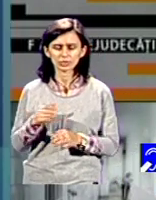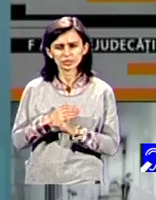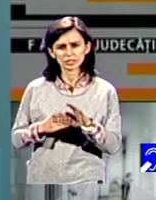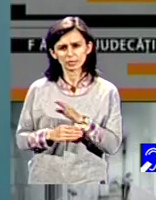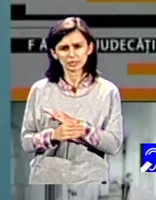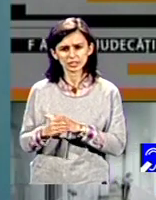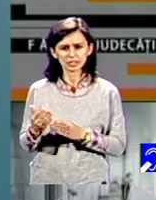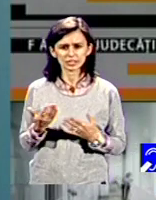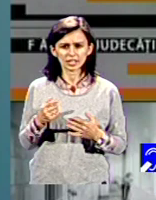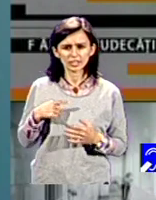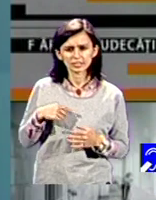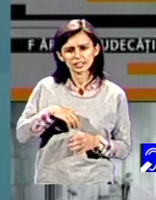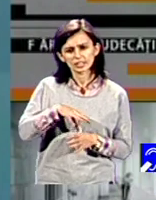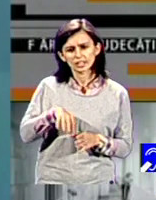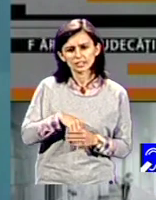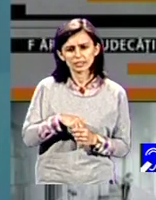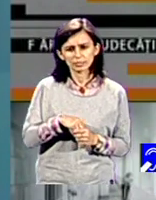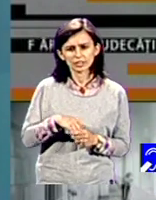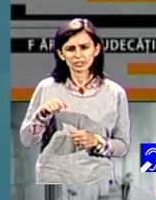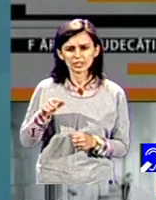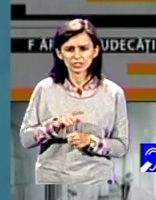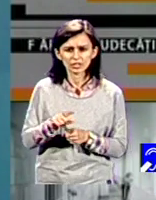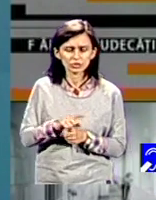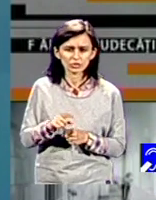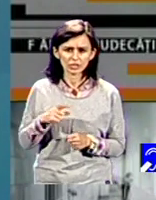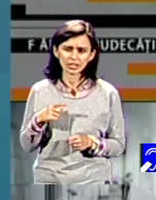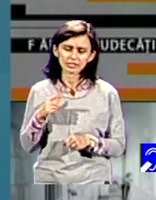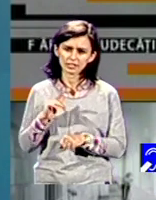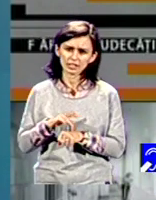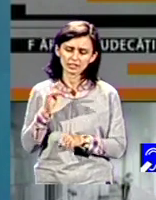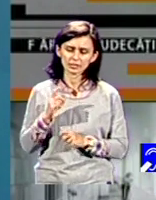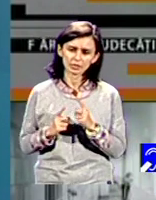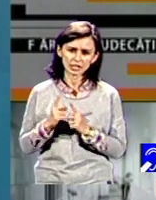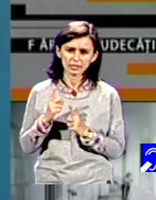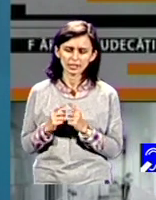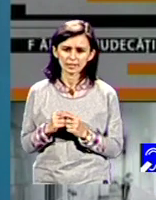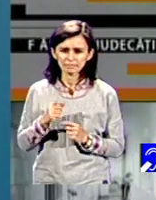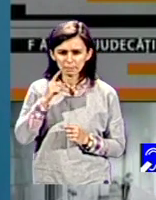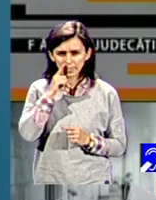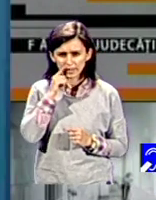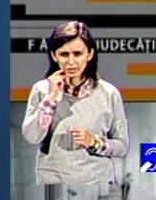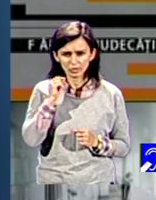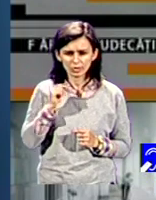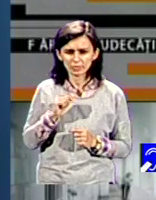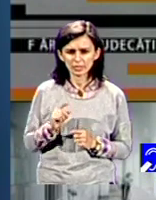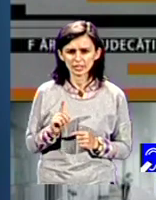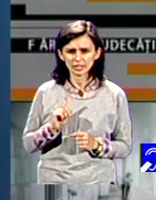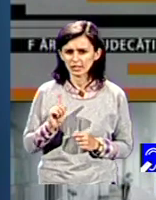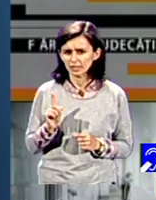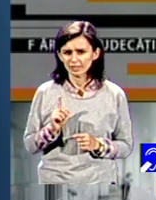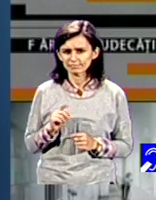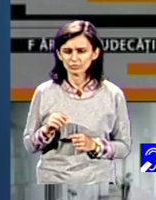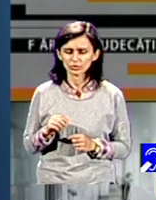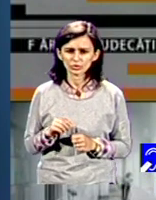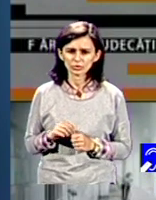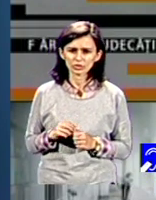în familie și aici lucrurile des sunteți bile întinde și foarte multă lume adesea trece cu vederea inclusiv oameni din sistem iar nu